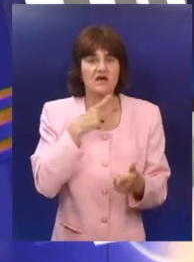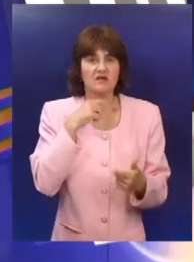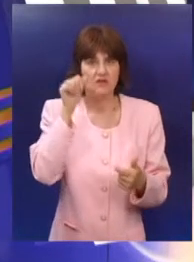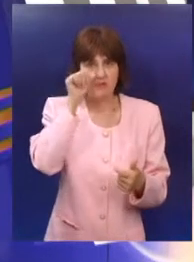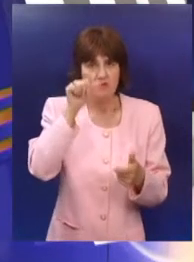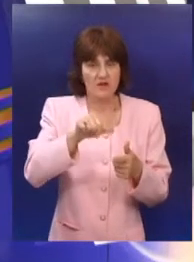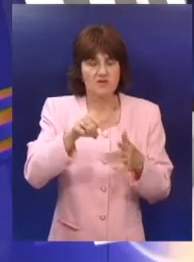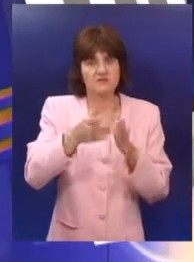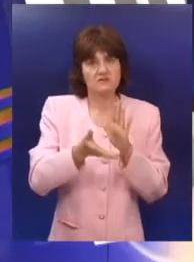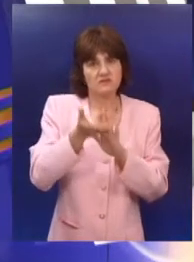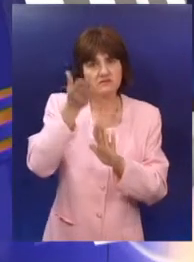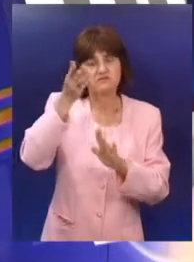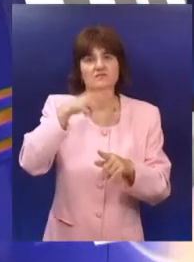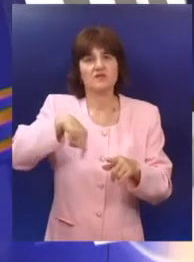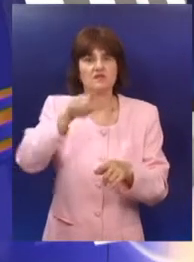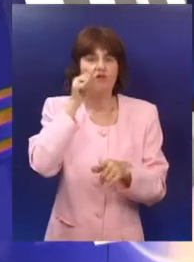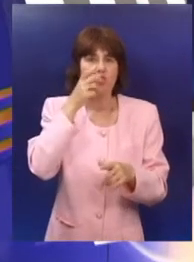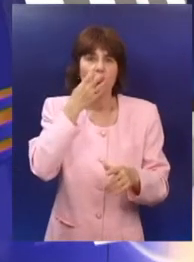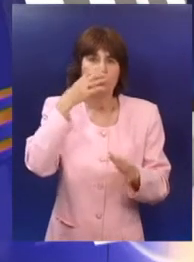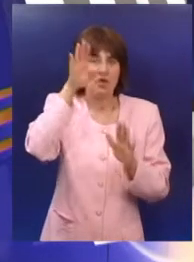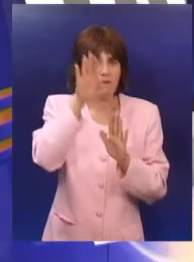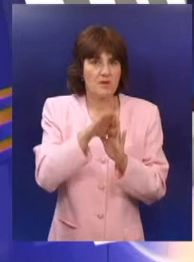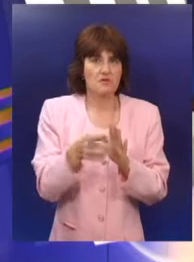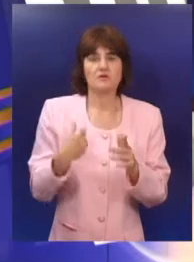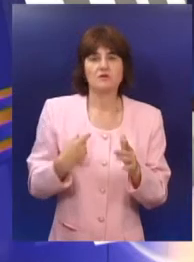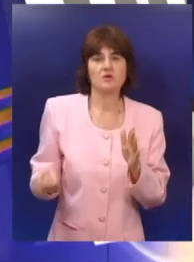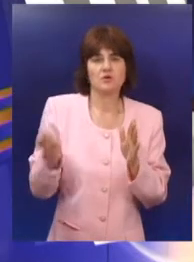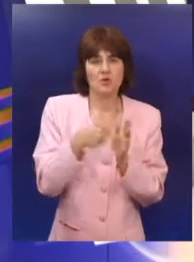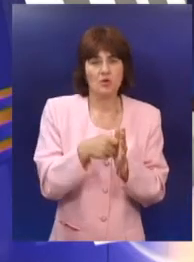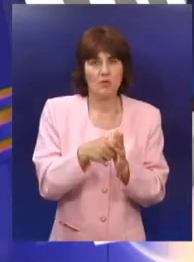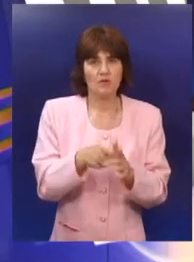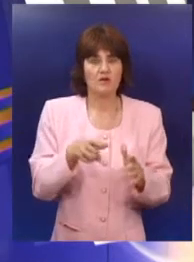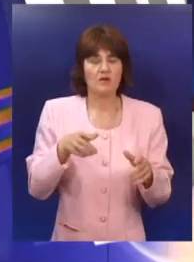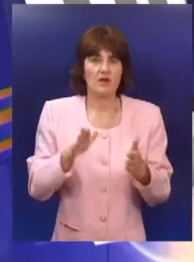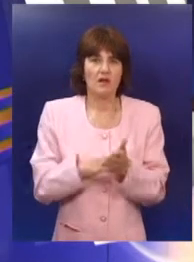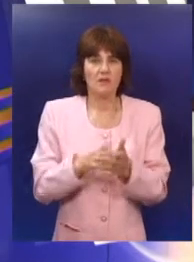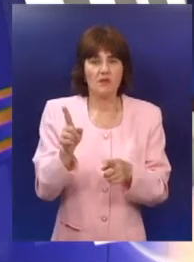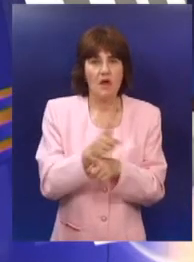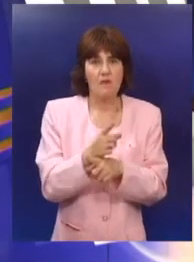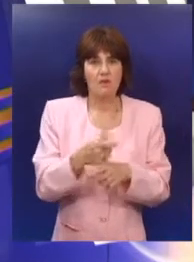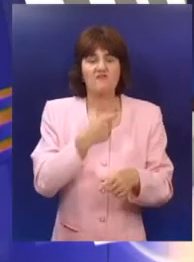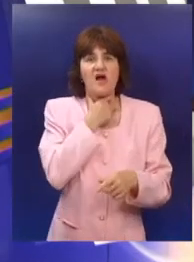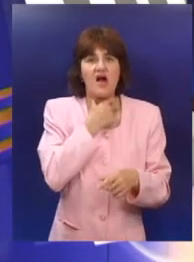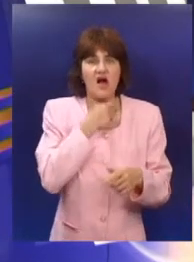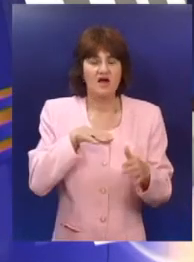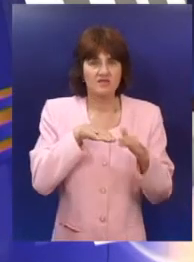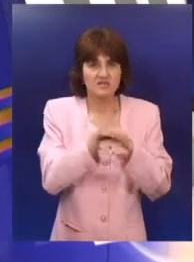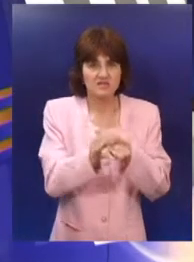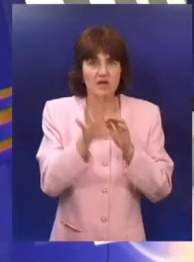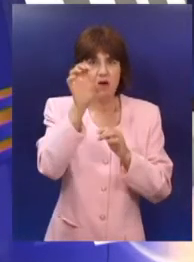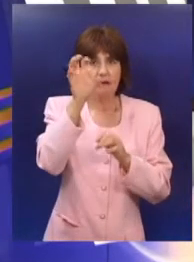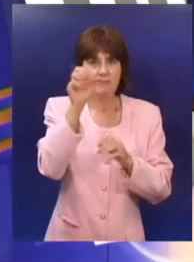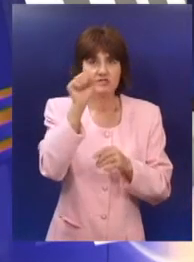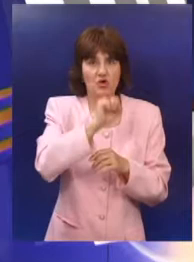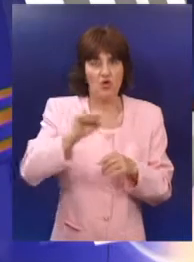TNG-a pala, sve više ljudi se odlučuje na ovaj korak, iako je prosječna cena ugradnje uređaja za gas oko 500